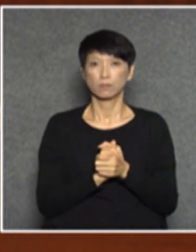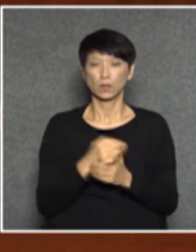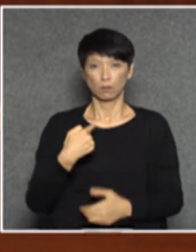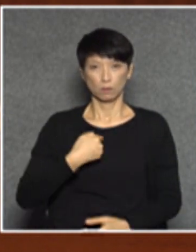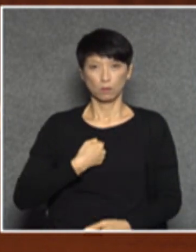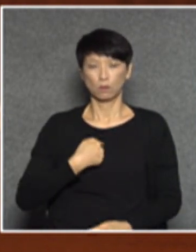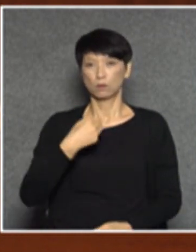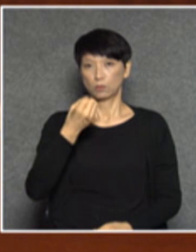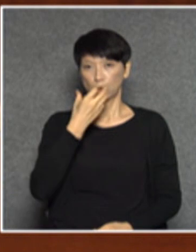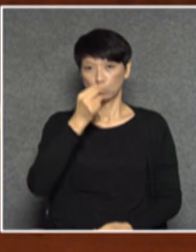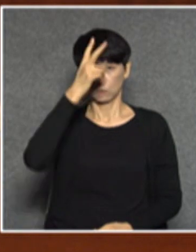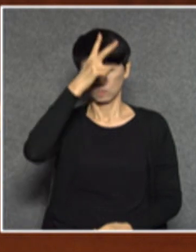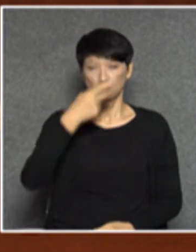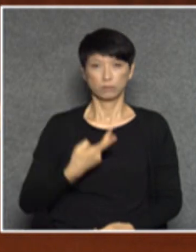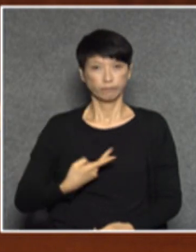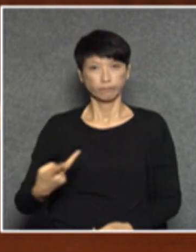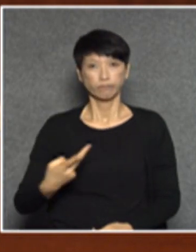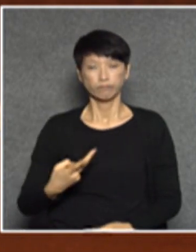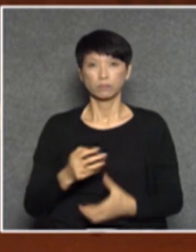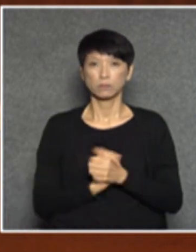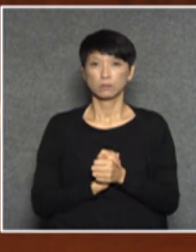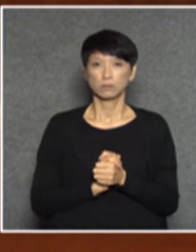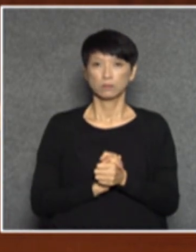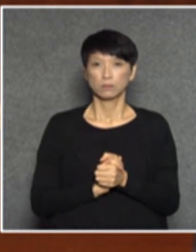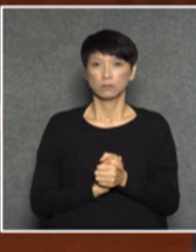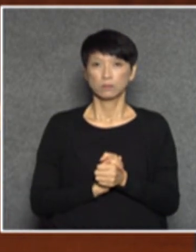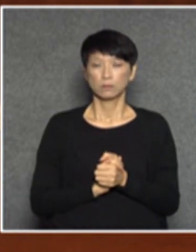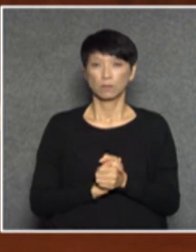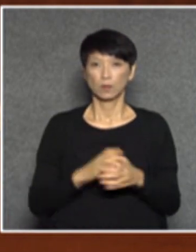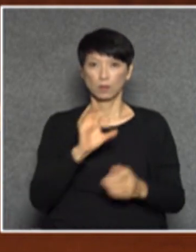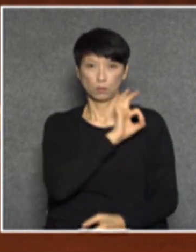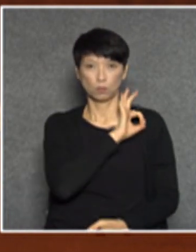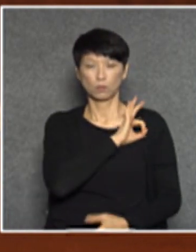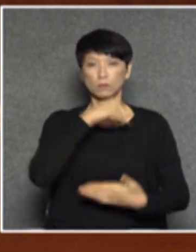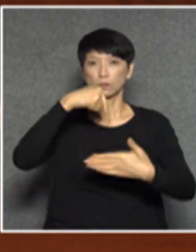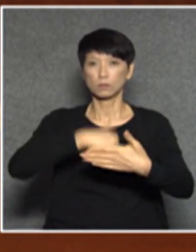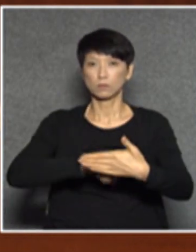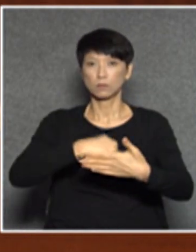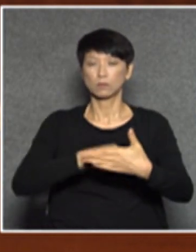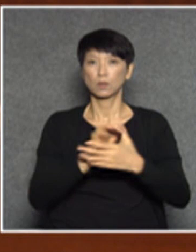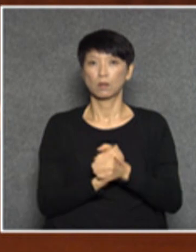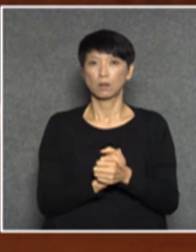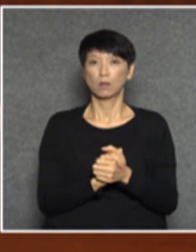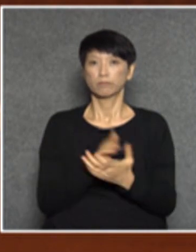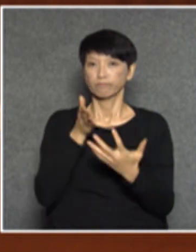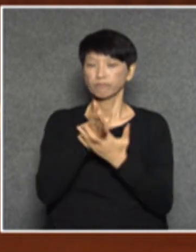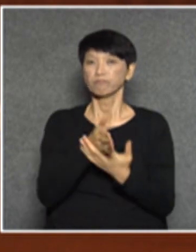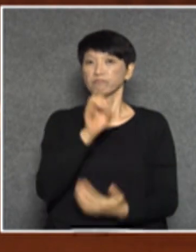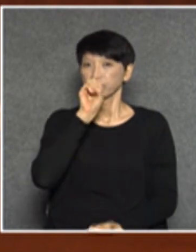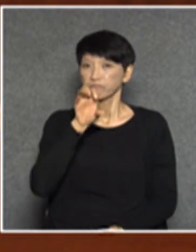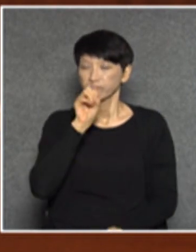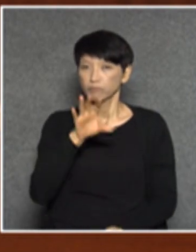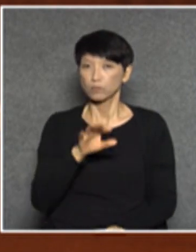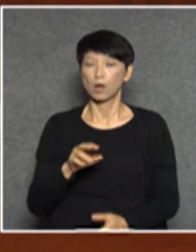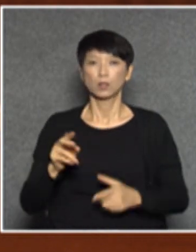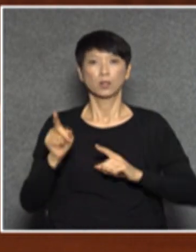不介意在議會裏面被質詢，之前要